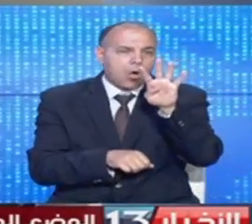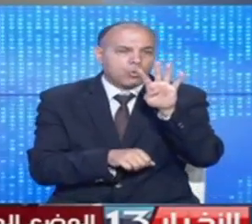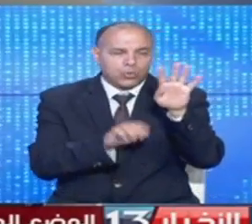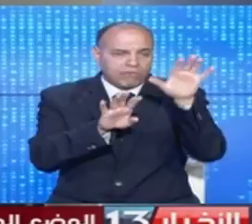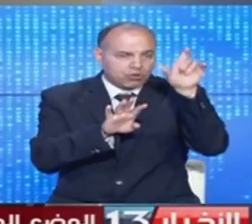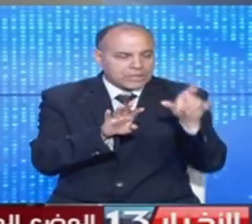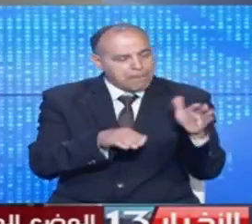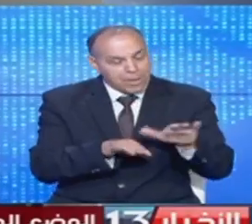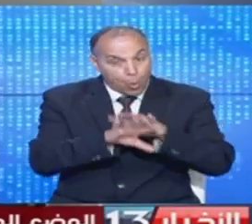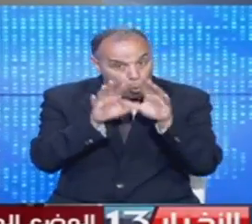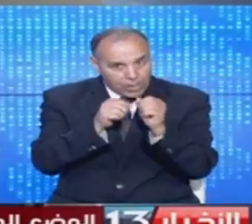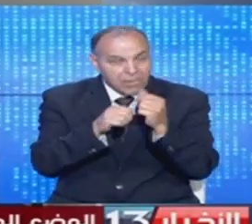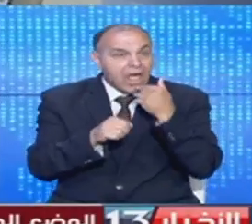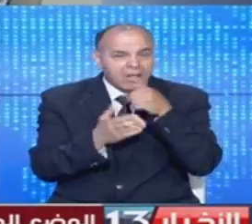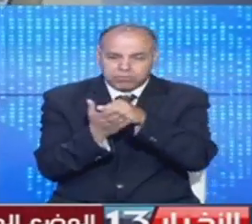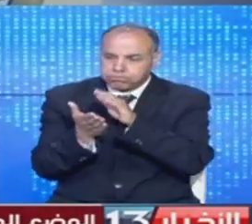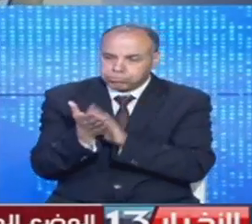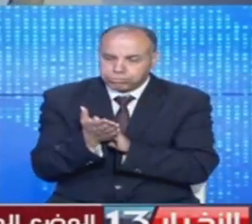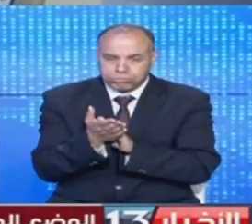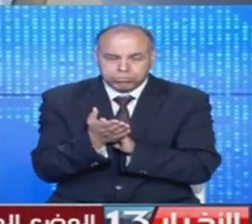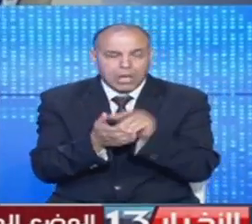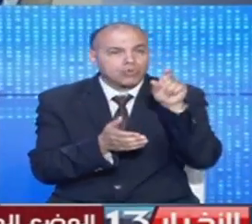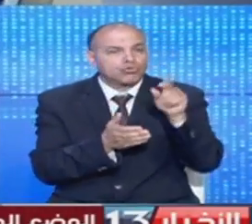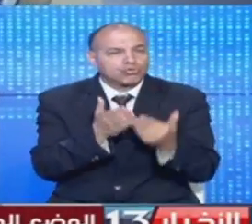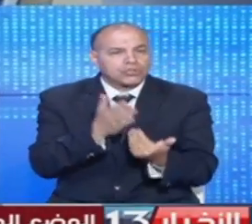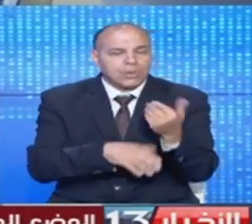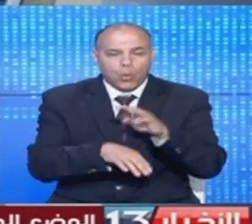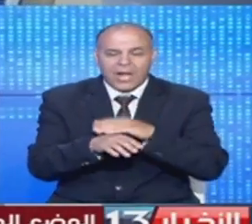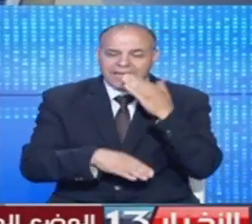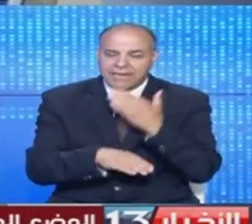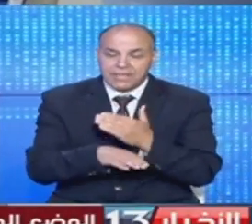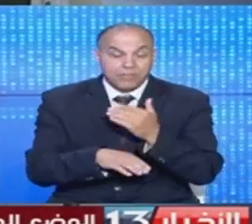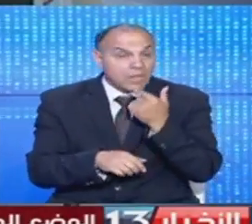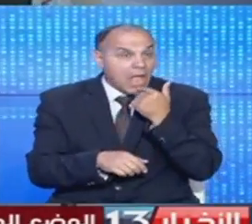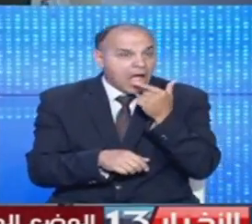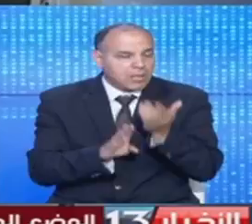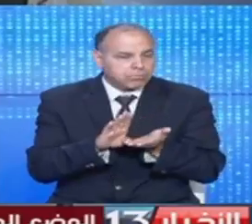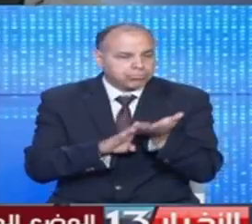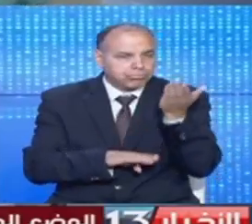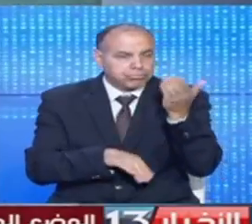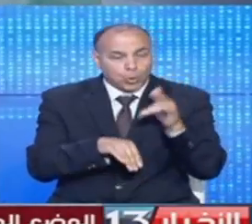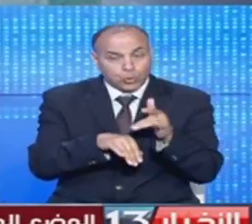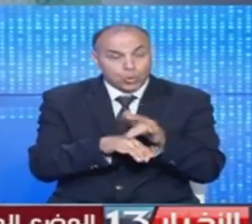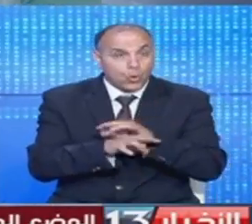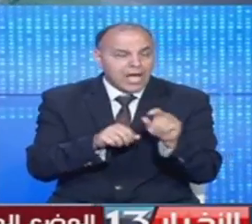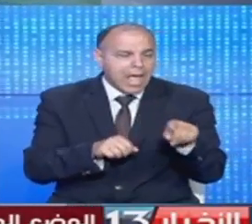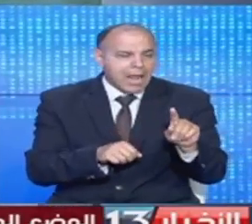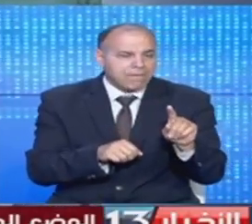حالة، وذلك إثر تسجيل حالة وفاة جديدة بولاية قفصة، فيما ارتفع عدد المصابين إلى